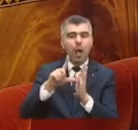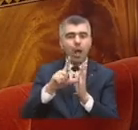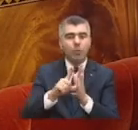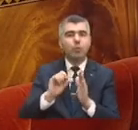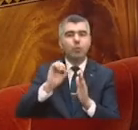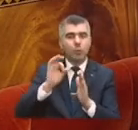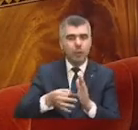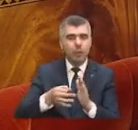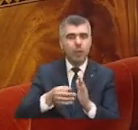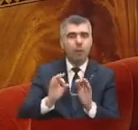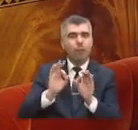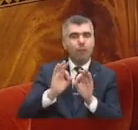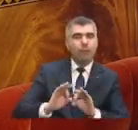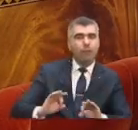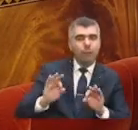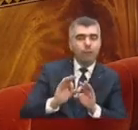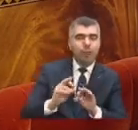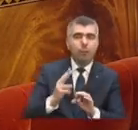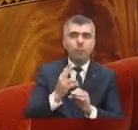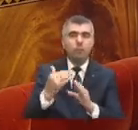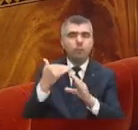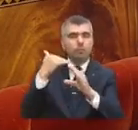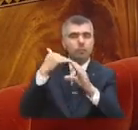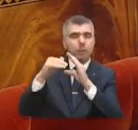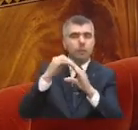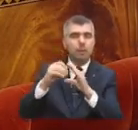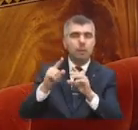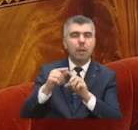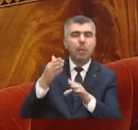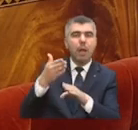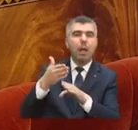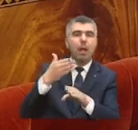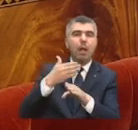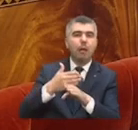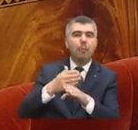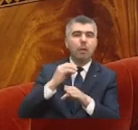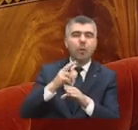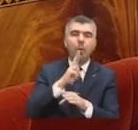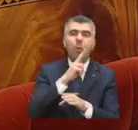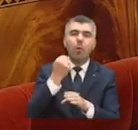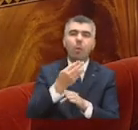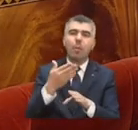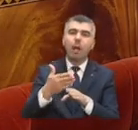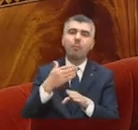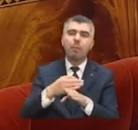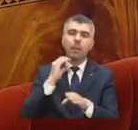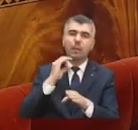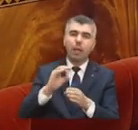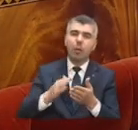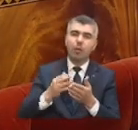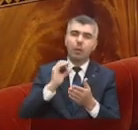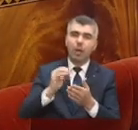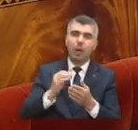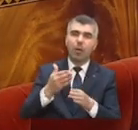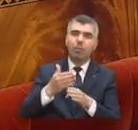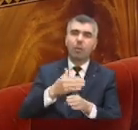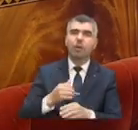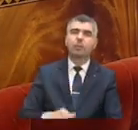عدمه. فبالتالي نحن نقوم بمراسلتكم كما سبق ان فعلت الحكومه السابقه في مناسبات